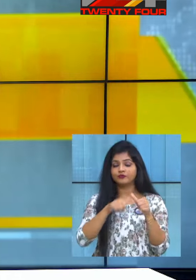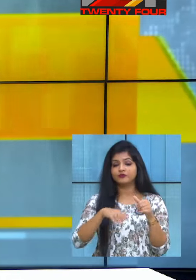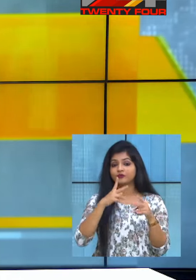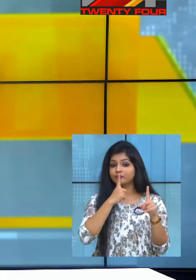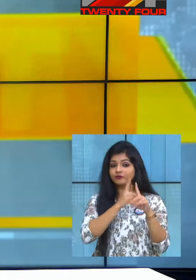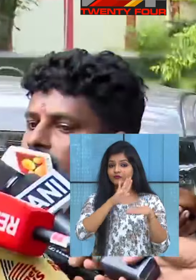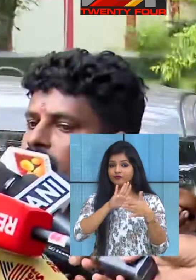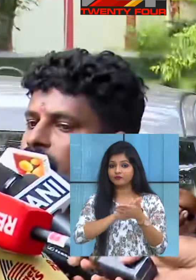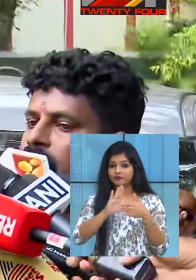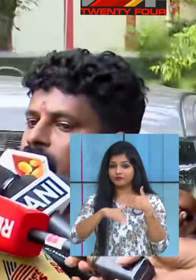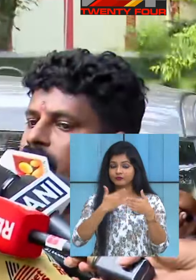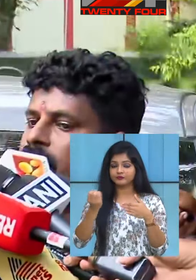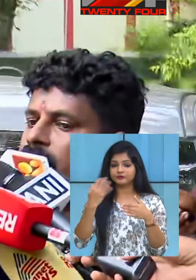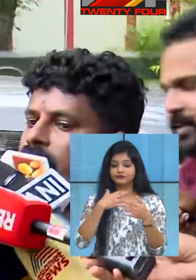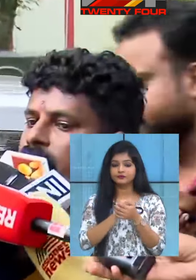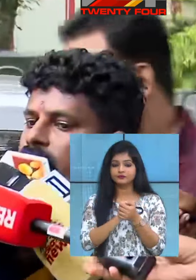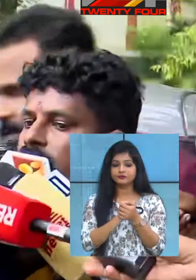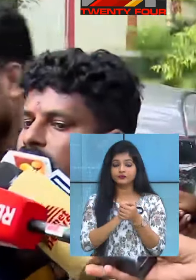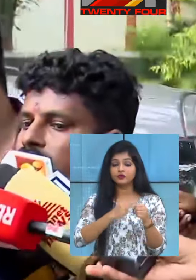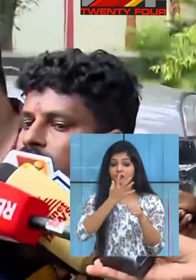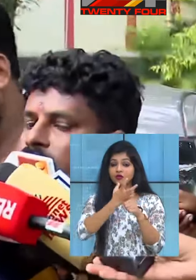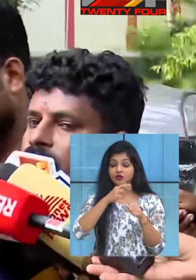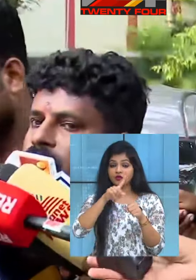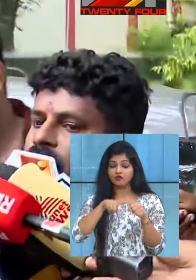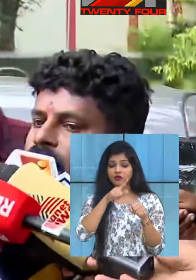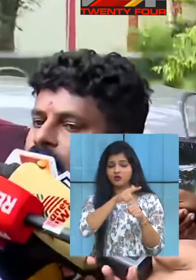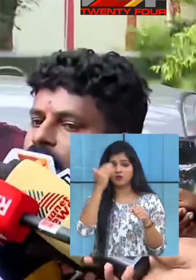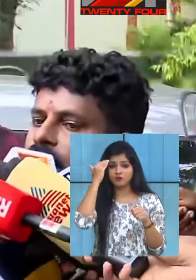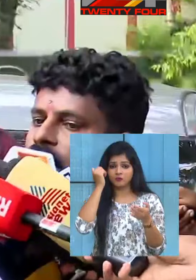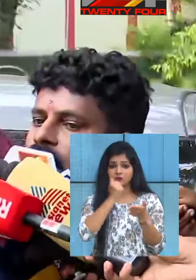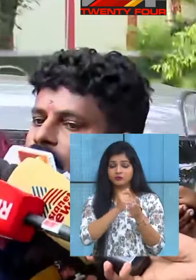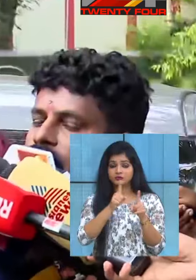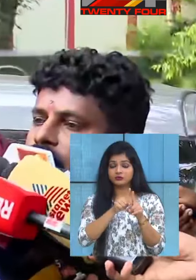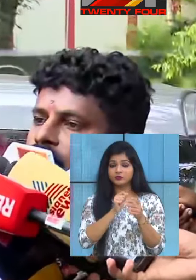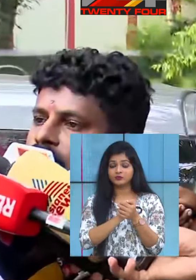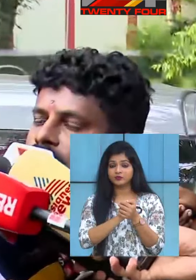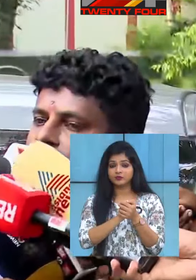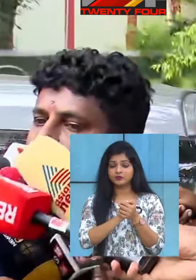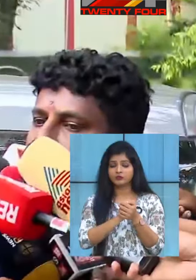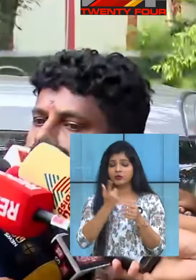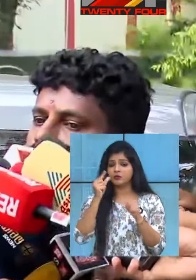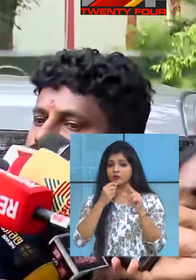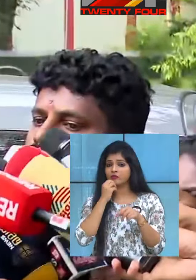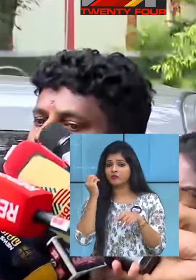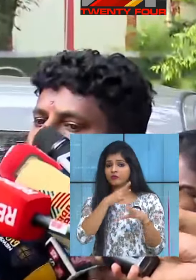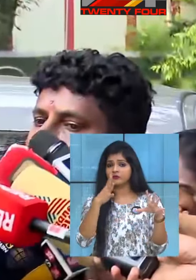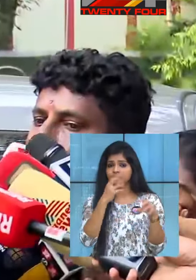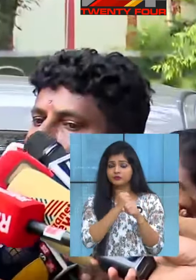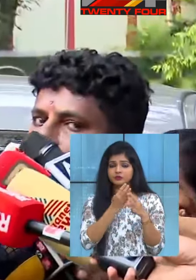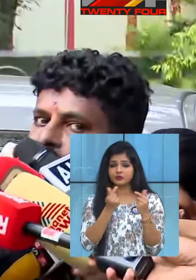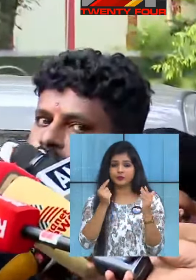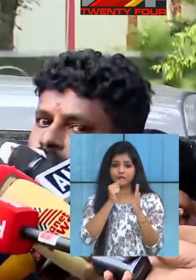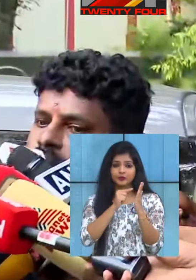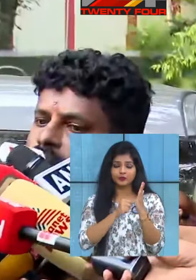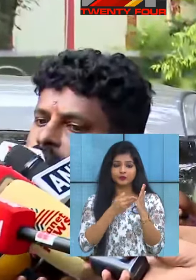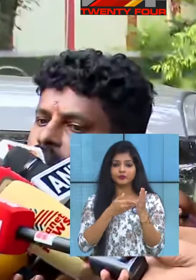പറഞ്ഞു ഒരു ഗവർണർ എന്ന നിലക്ക് അദ്ദേഹം അറിഞ്ഞിരിക്കേണ്ട എന്നാൽ അദ്ദേഹത്തിന് ആരും അറിവ് നൽകിയിട്ടില്ലാത്ത ചില